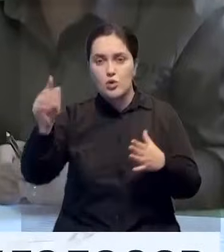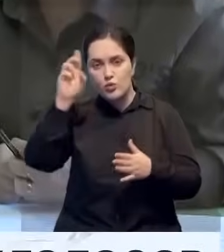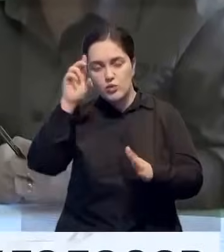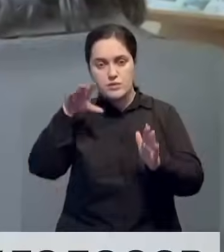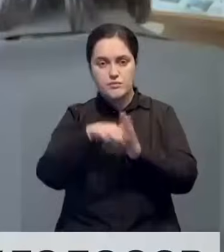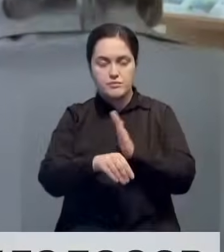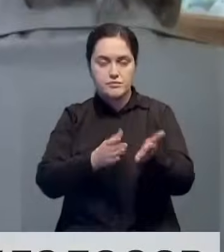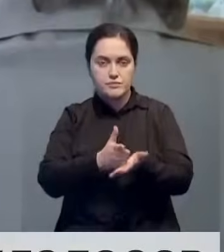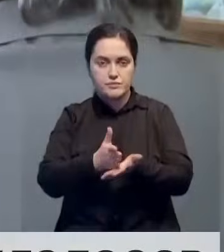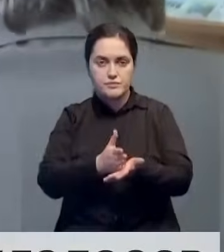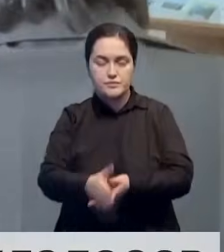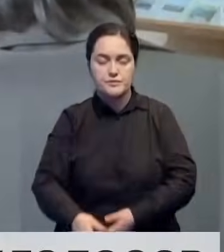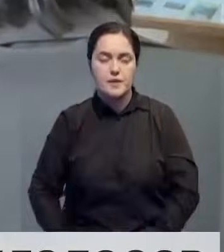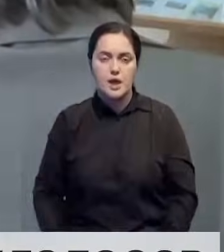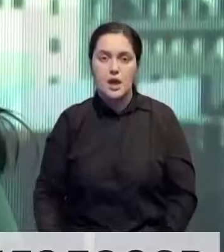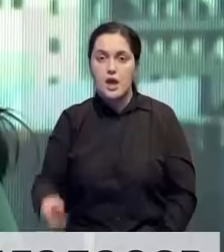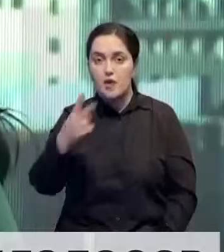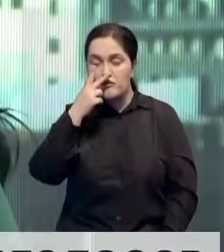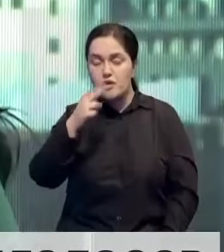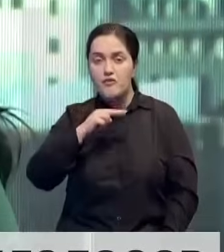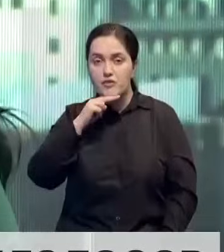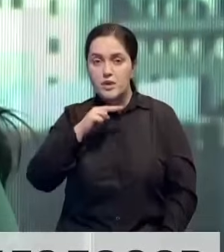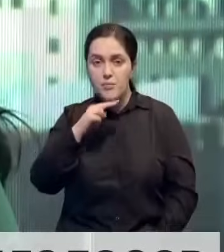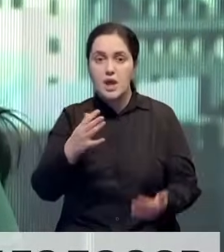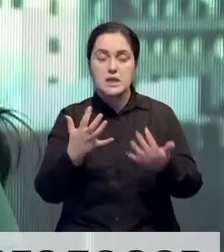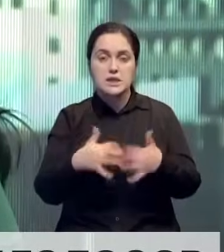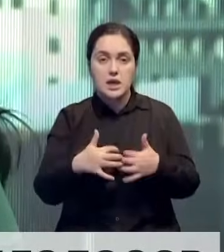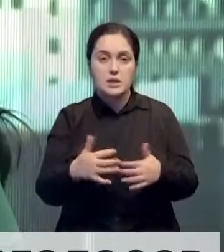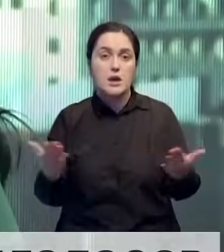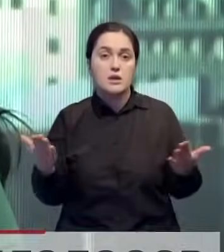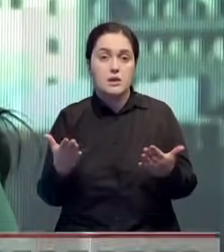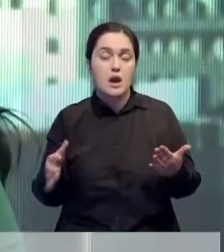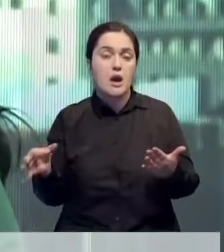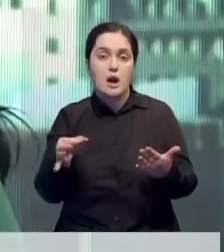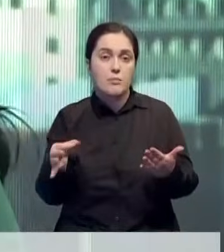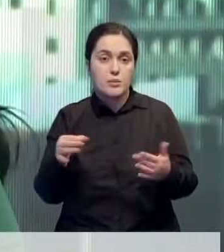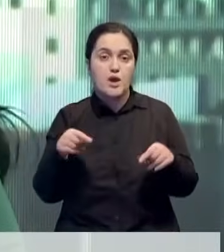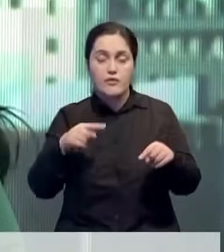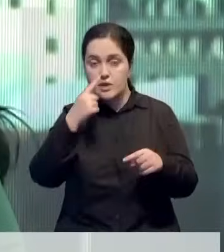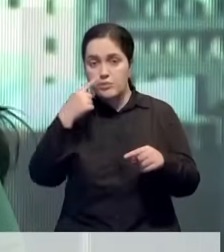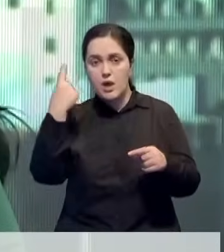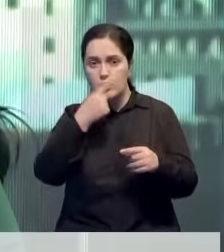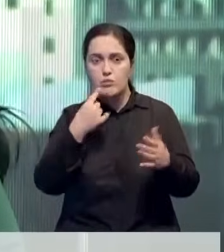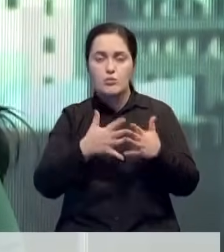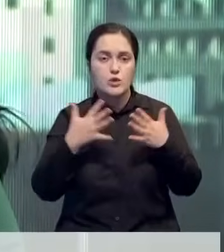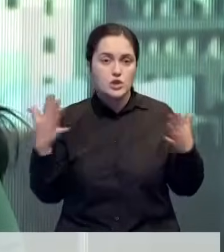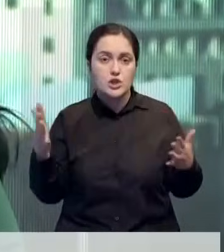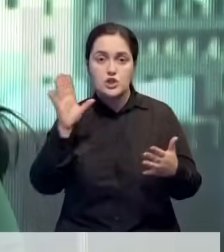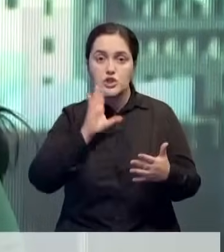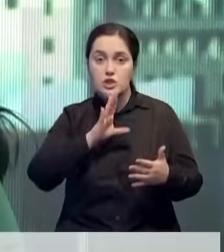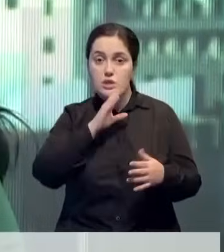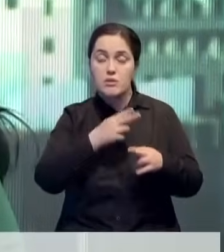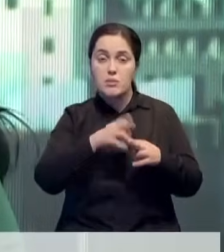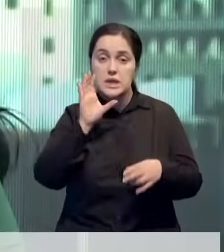госслужащие. Если обратить внимание, опять-таки, на статистику, из каких областей в этом году больше всего женщин, это вот, опять-таки, это